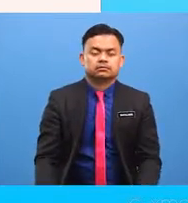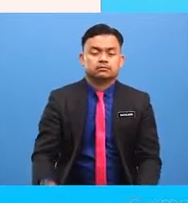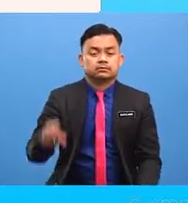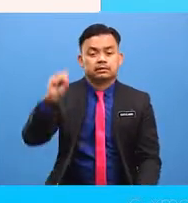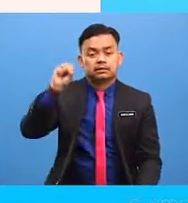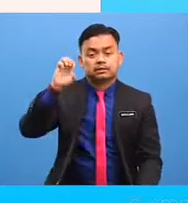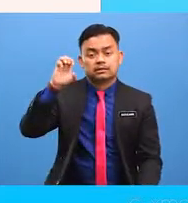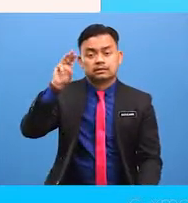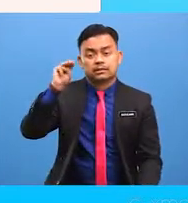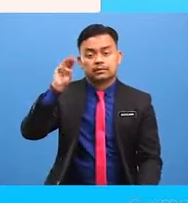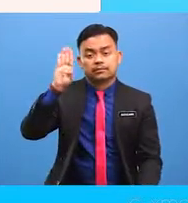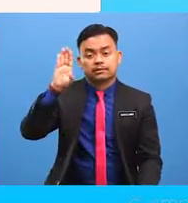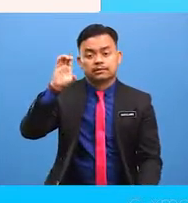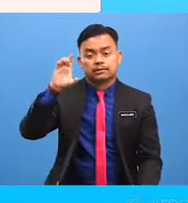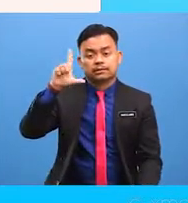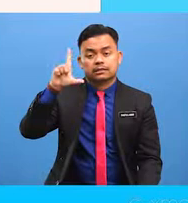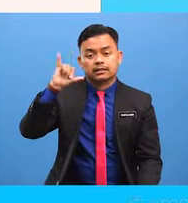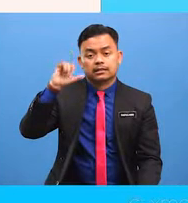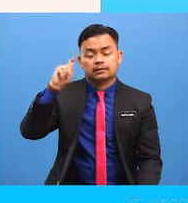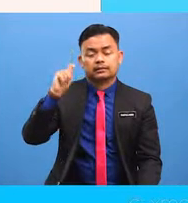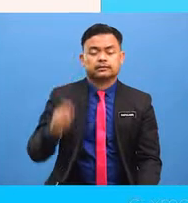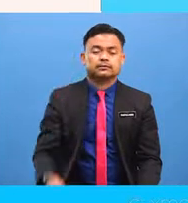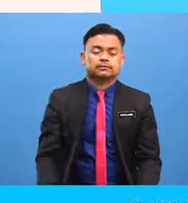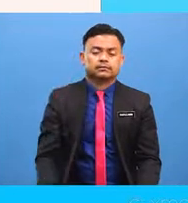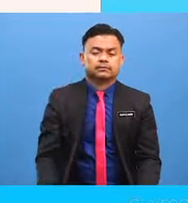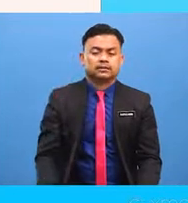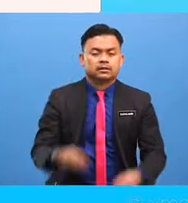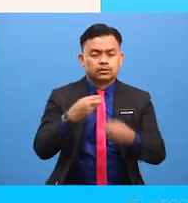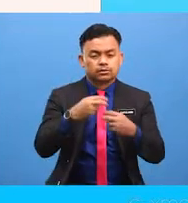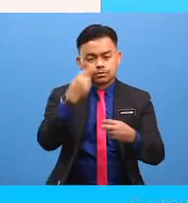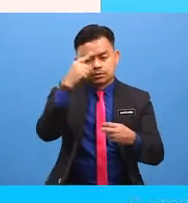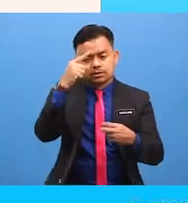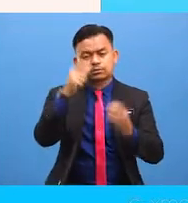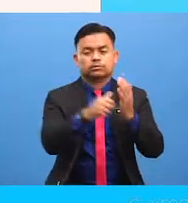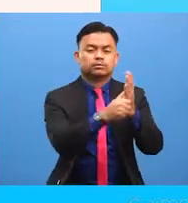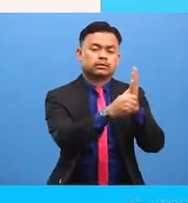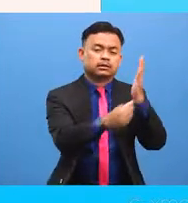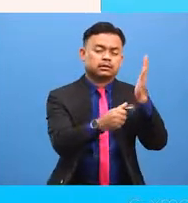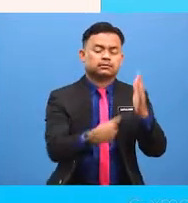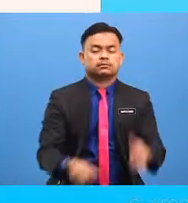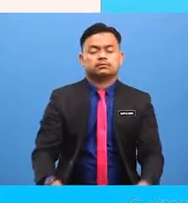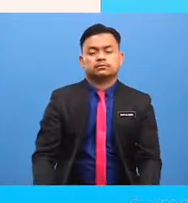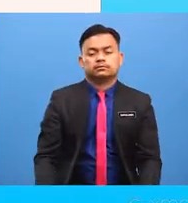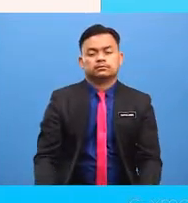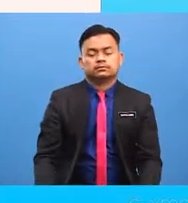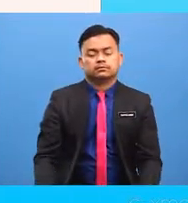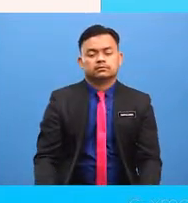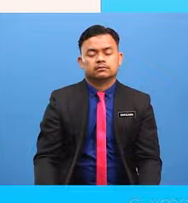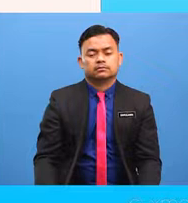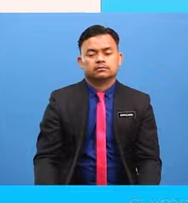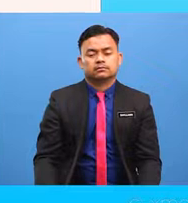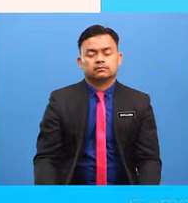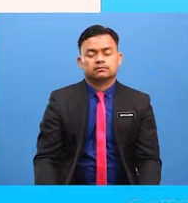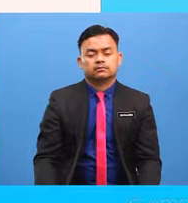sembelit? Pernahkah kamu mengalami kesukaran untuk membuang air besar? Itu adalah